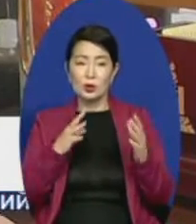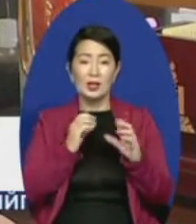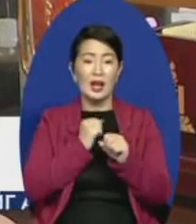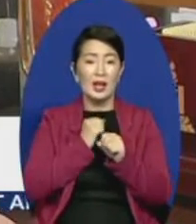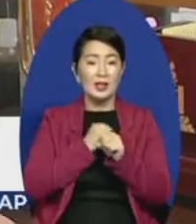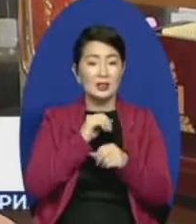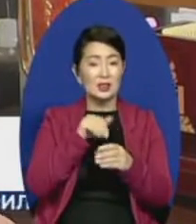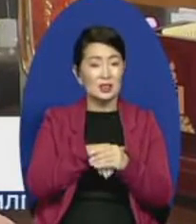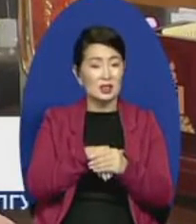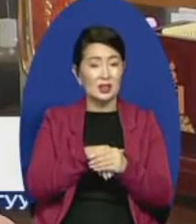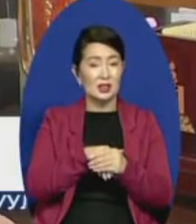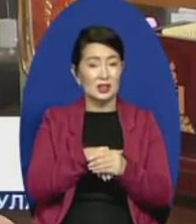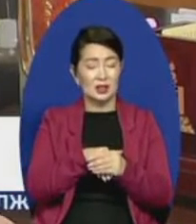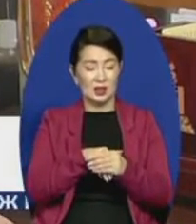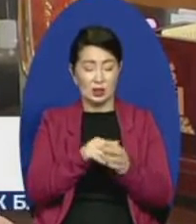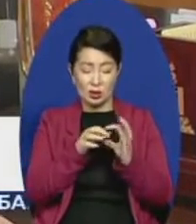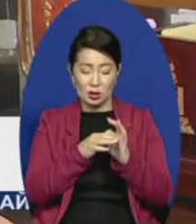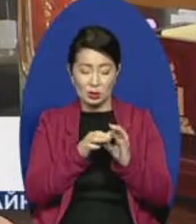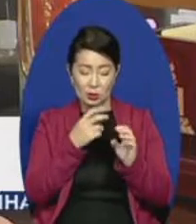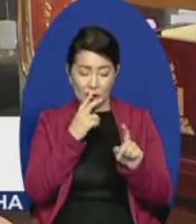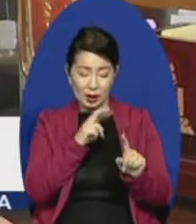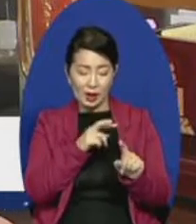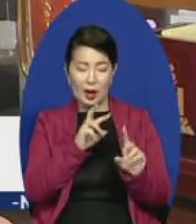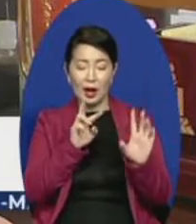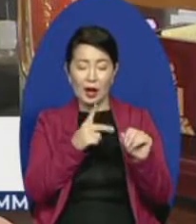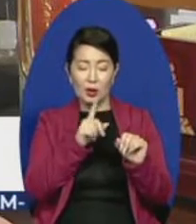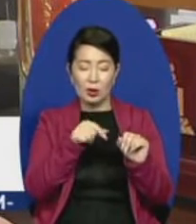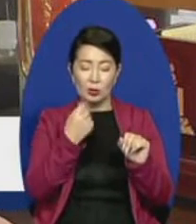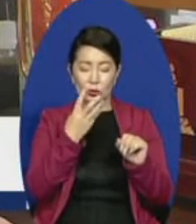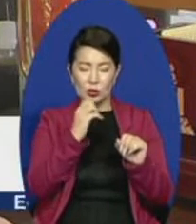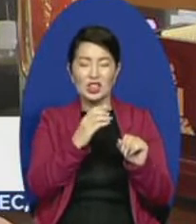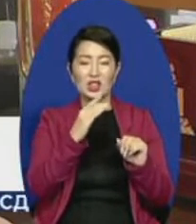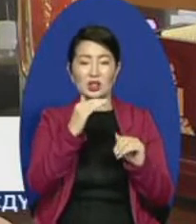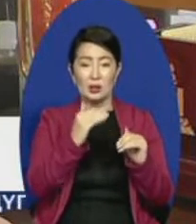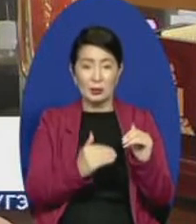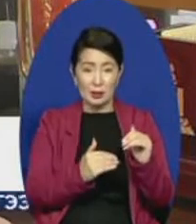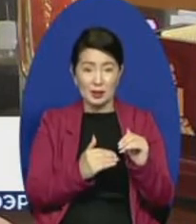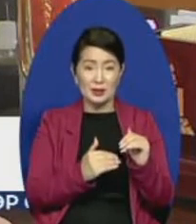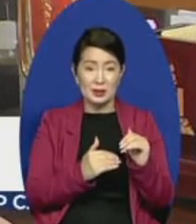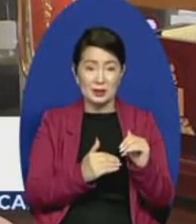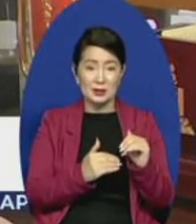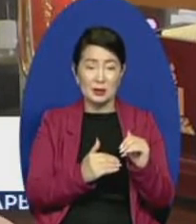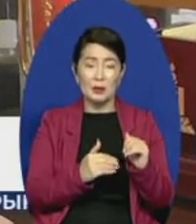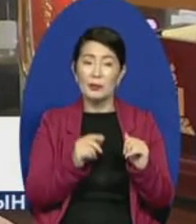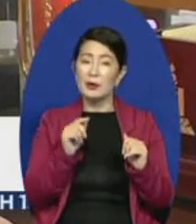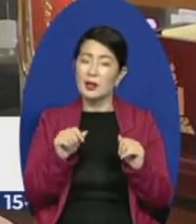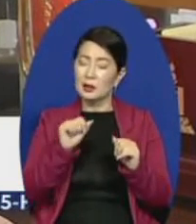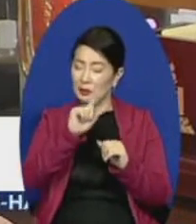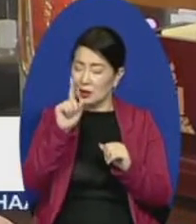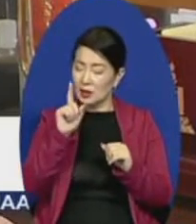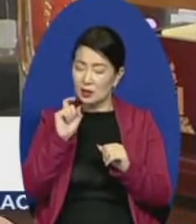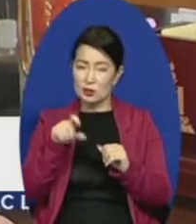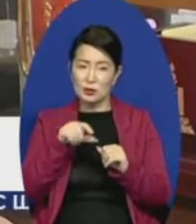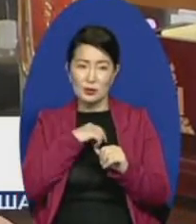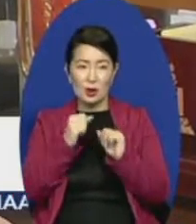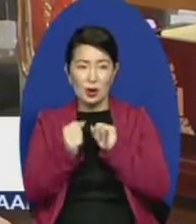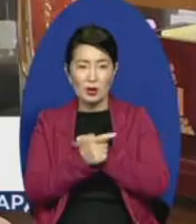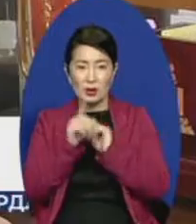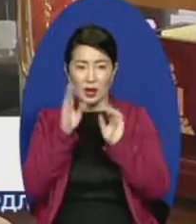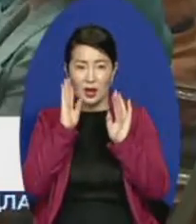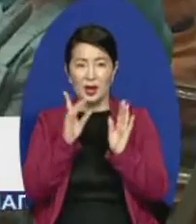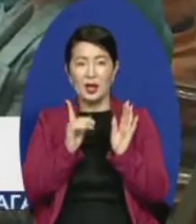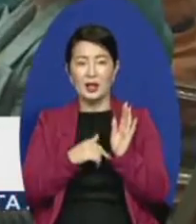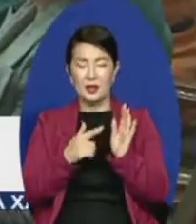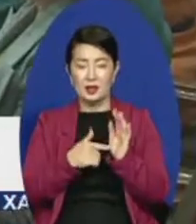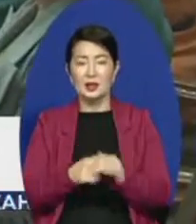ажил эрхлэлтийн байдлаараа 12.4 нэгжийг бид ухарсан. Тийм учраас энэ асуудалд бол бид одоо онцгой